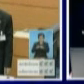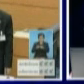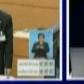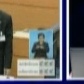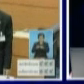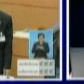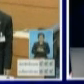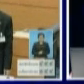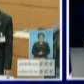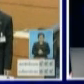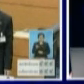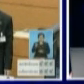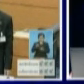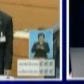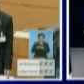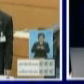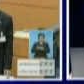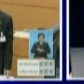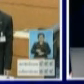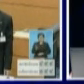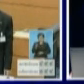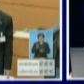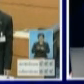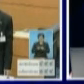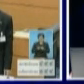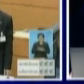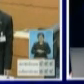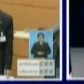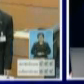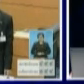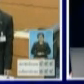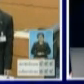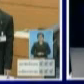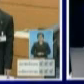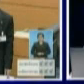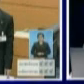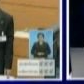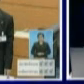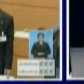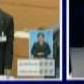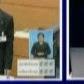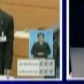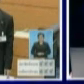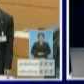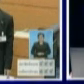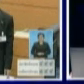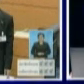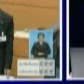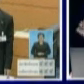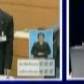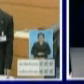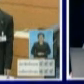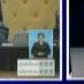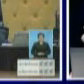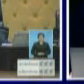ยบอกว่าตามข้อบังคับการประชุมการตั้งกระทู้ต้องไม่เกี่ยวกับเรื่องส่วนตัวแล้วรู้อยู่แล้วว่านายกติดภารกิจลงพื้นที่ต่